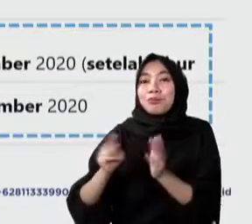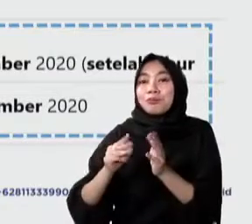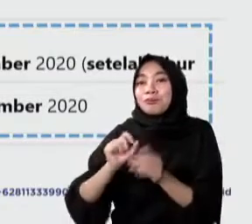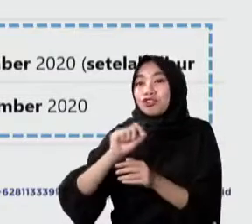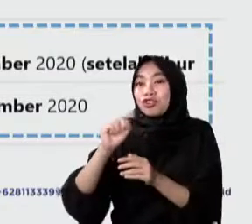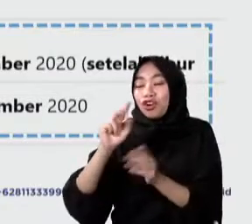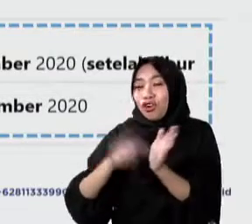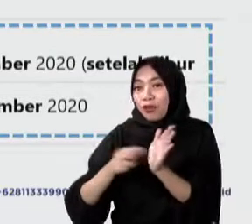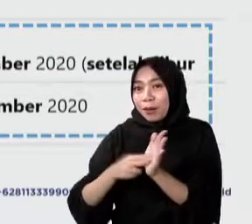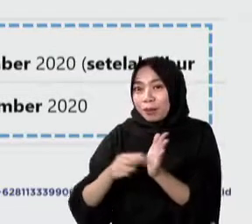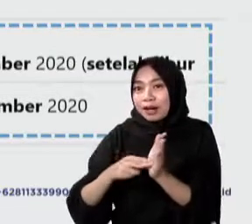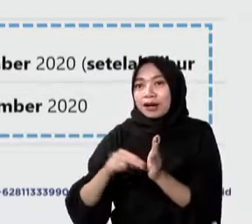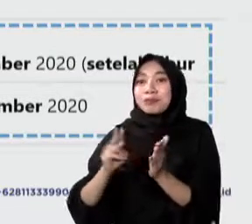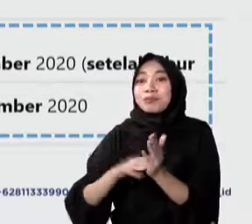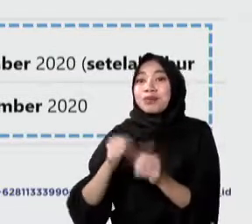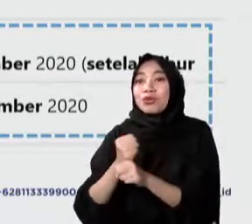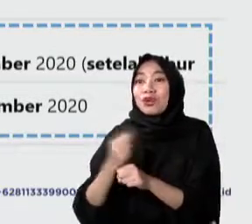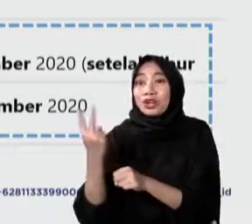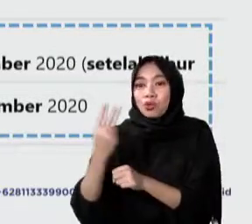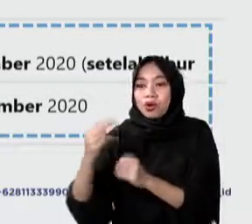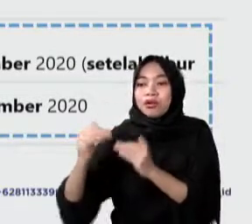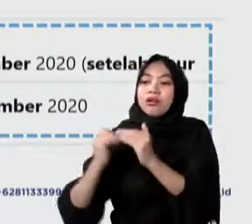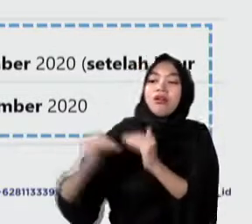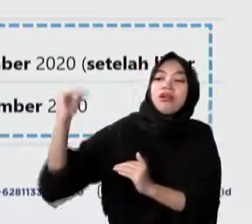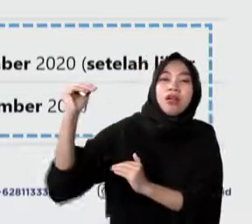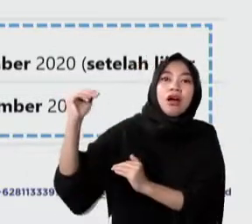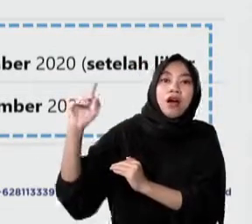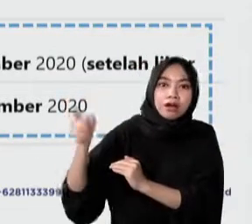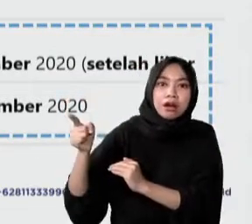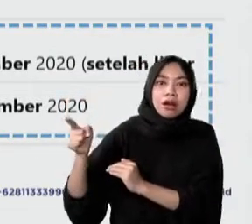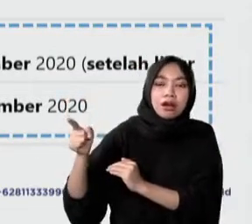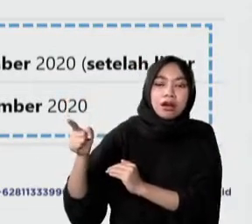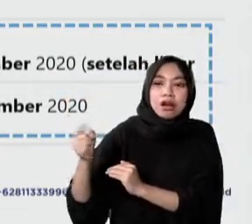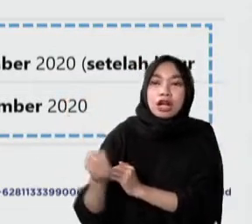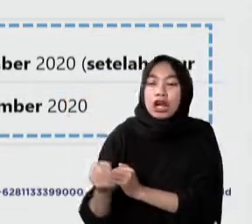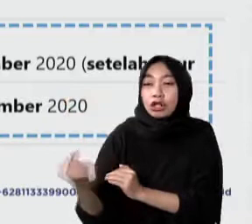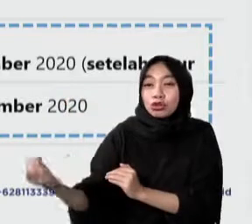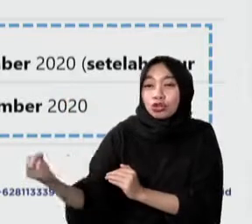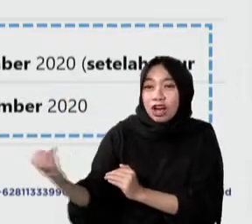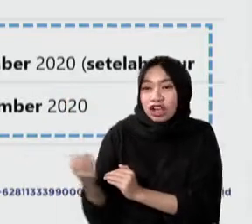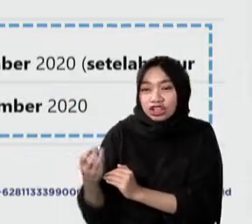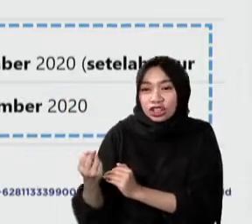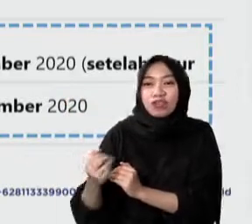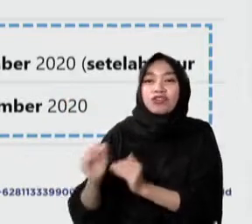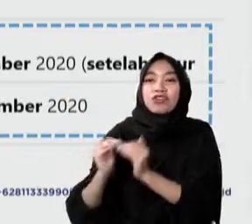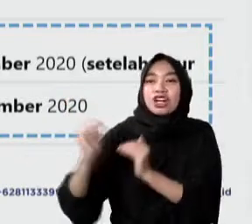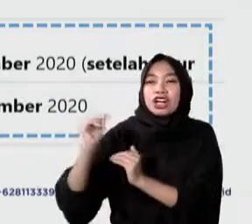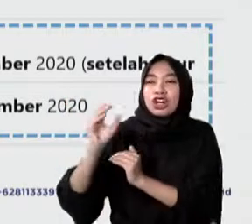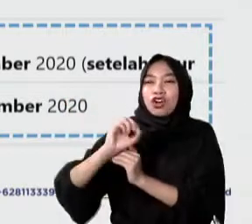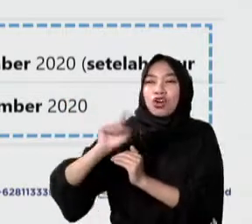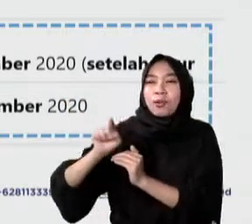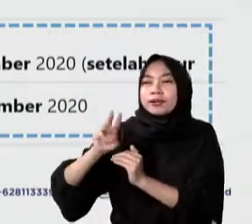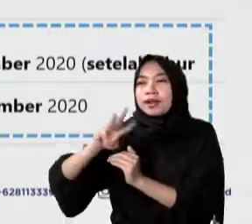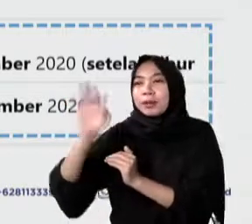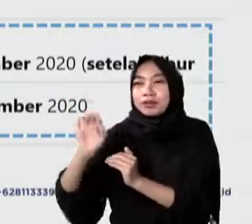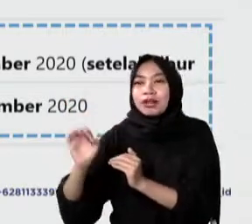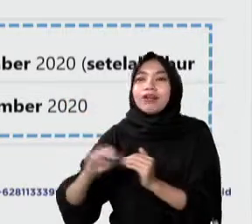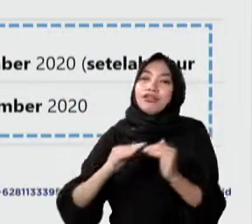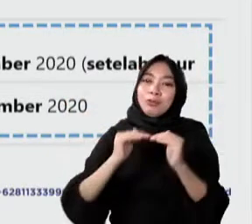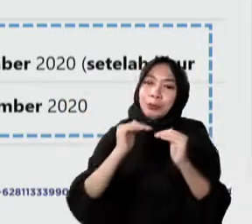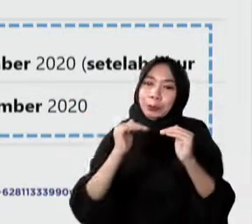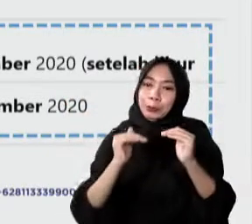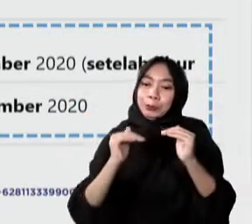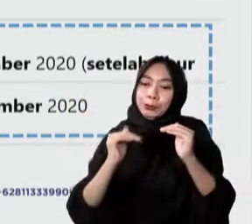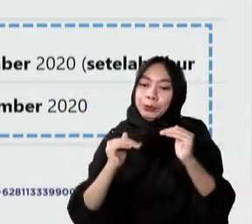ini kita melihat ada kenaikan proporsi kasus aktif sebesar 0,31%, yang biasanya kita selalu turun